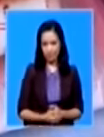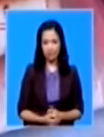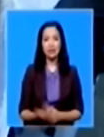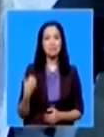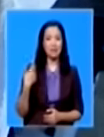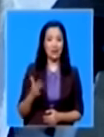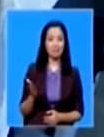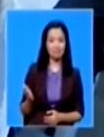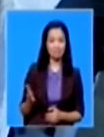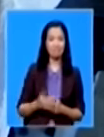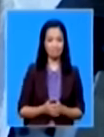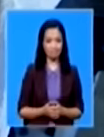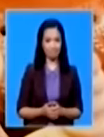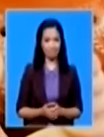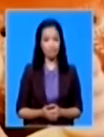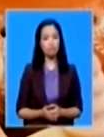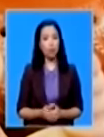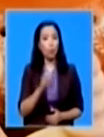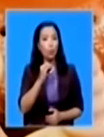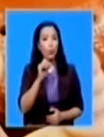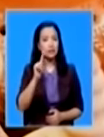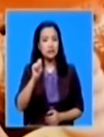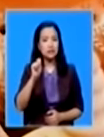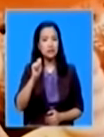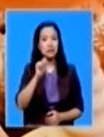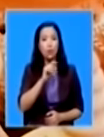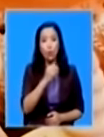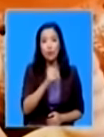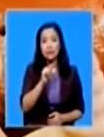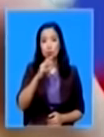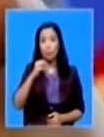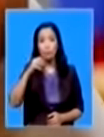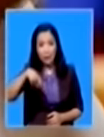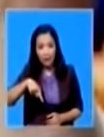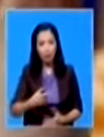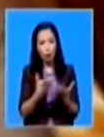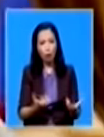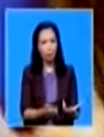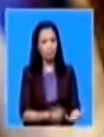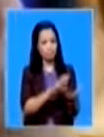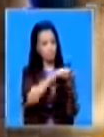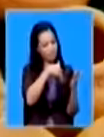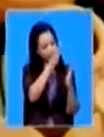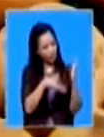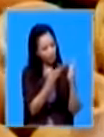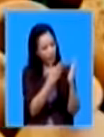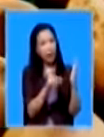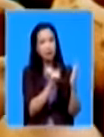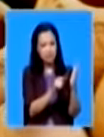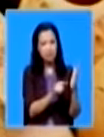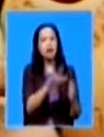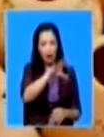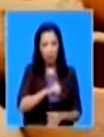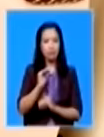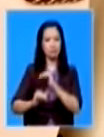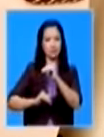แล้วน ะ หลายอย่างแล้วก็โอท็อปด้วยไงเอาสินค้าที่มีอยู่ในแต่ละภูมิภาคมีความแตกต่างอยู่แล้วนะวัสดุต้นทุนการ